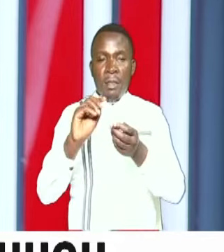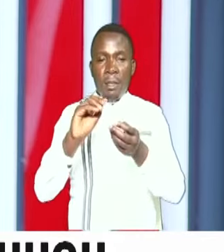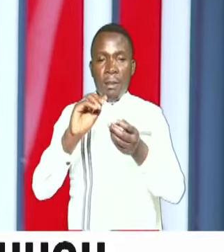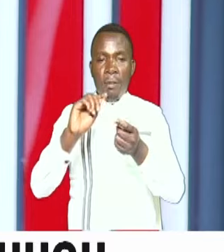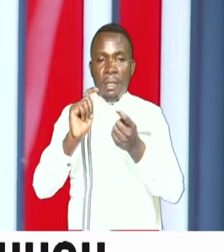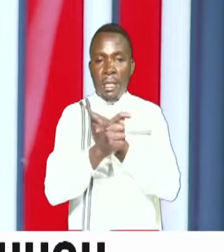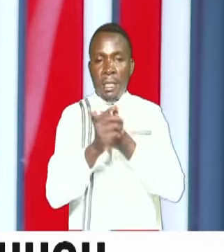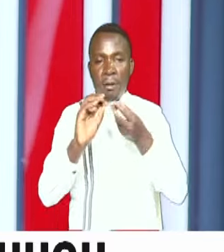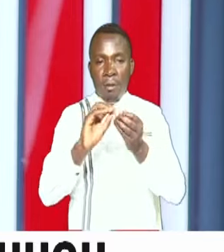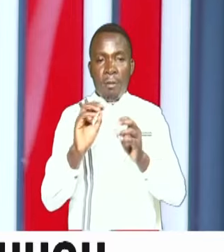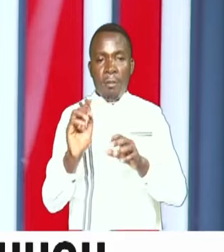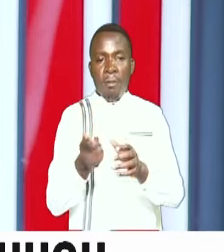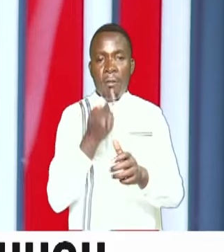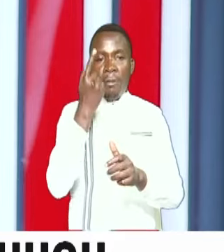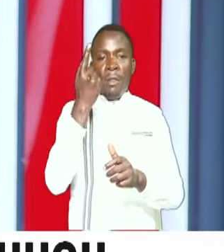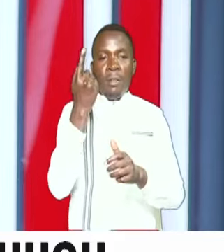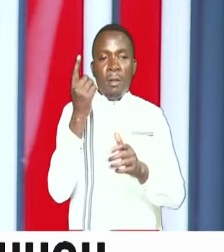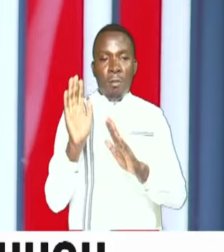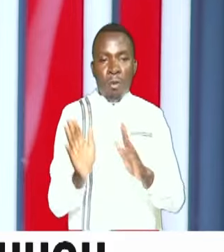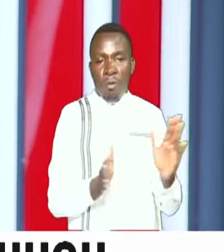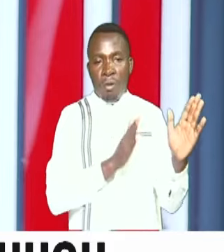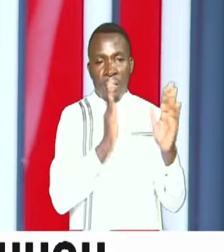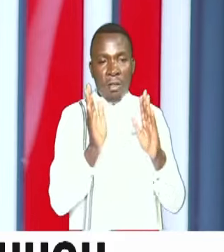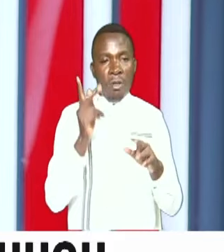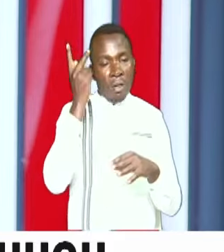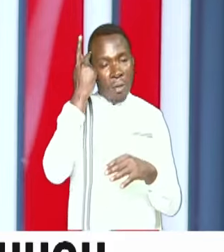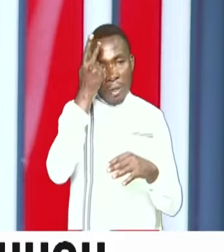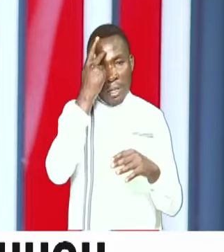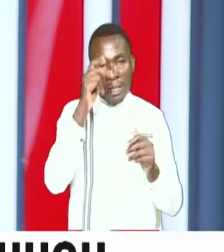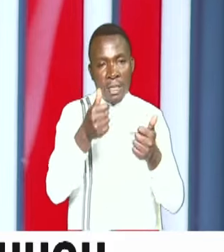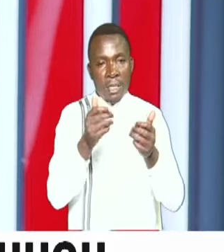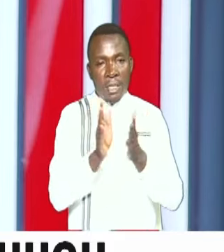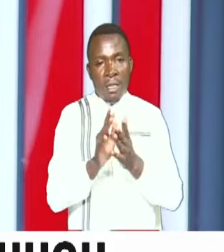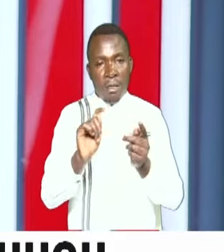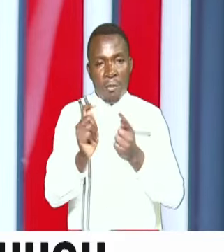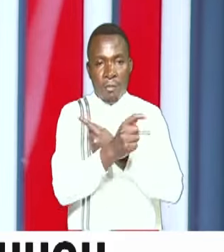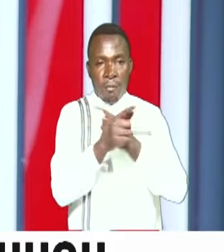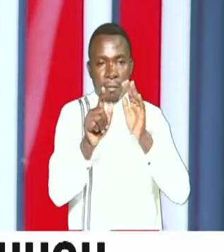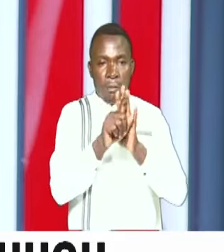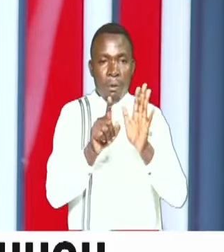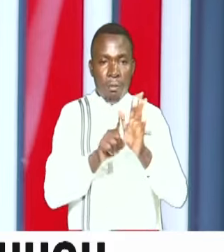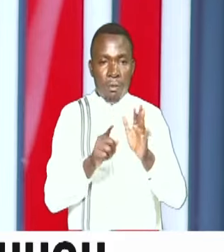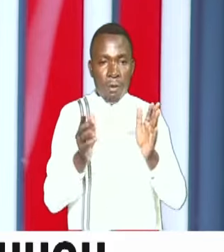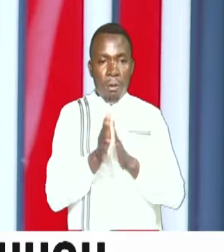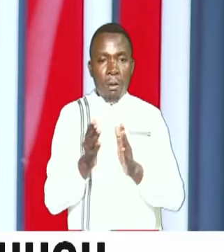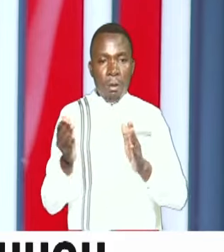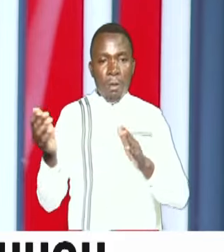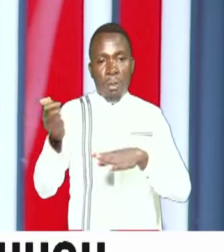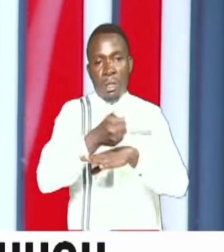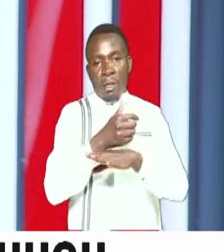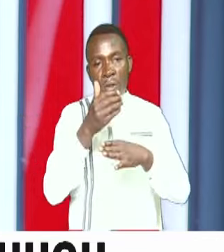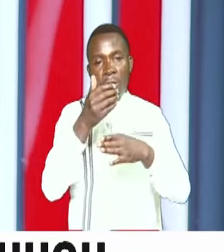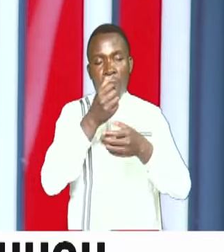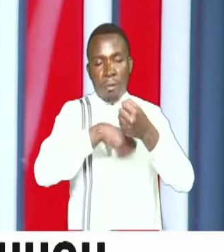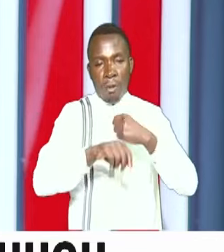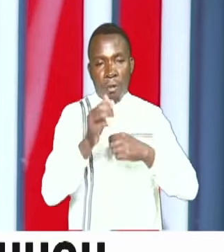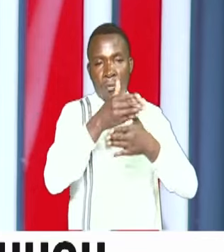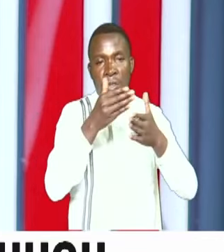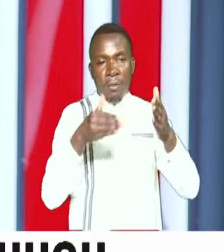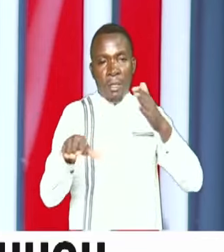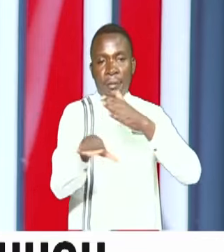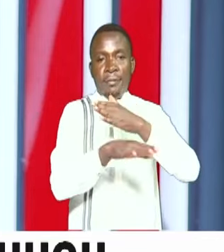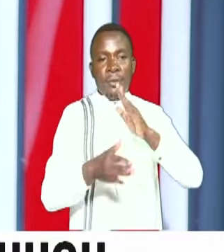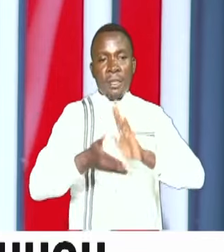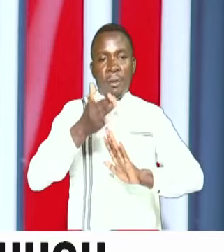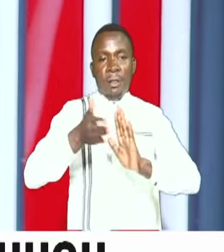mu bijyanye na politiki nziza no kuvugurura amategeko ndetse no gushyiraho ibikorwa remezo by'ibanze nibyo bizahita byihuta cyane mu